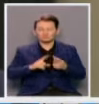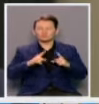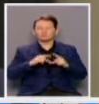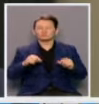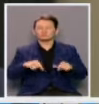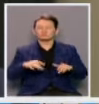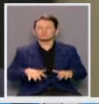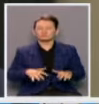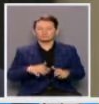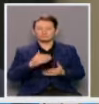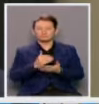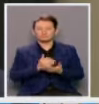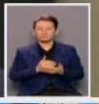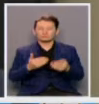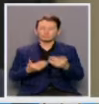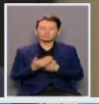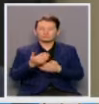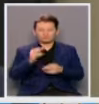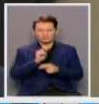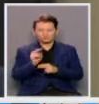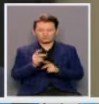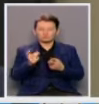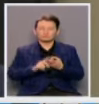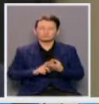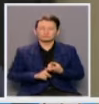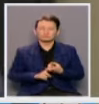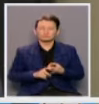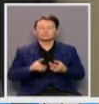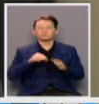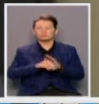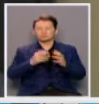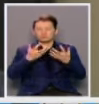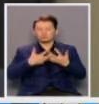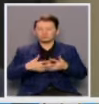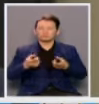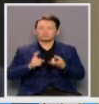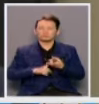осы қазіргі жаңартылған білім беру мазмұны аясында